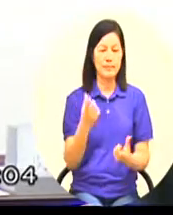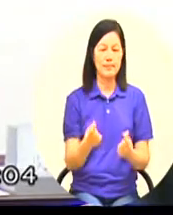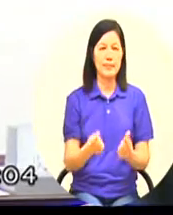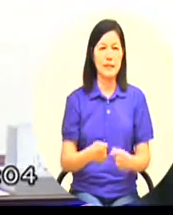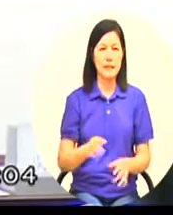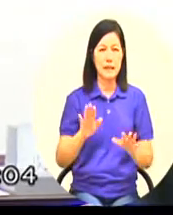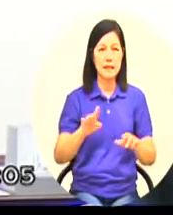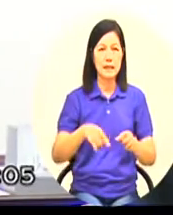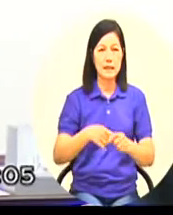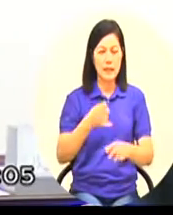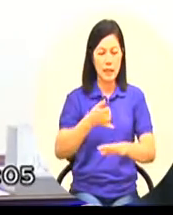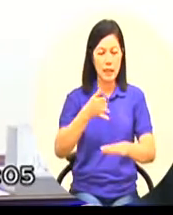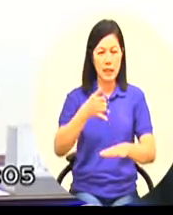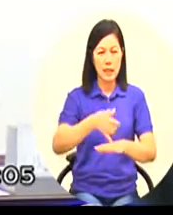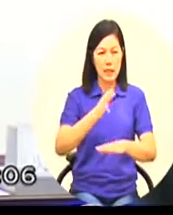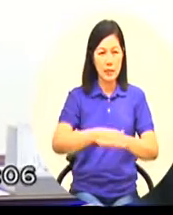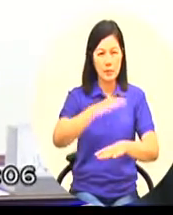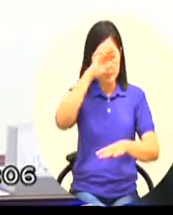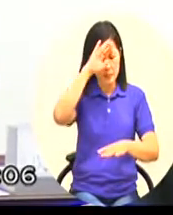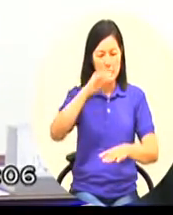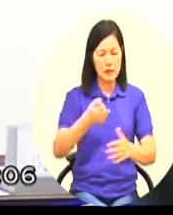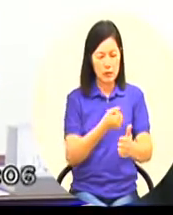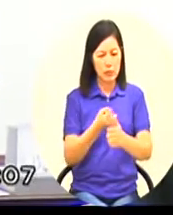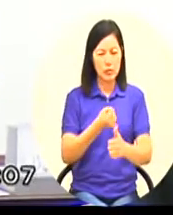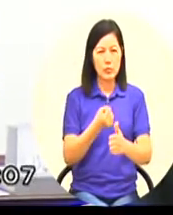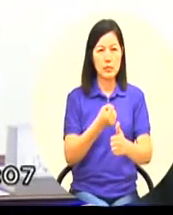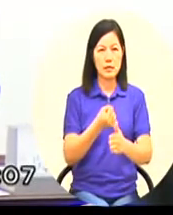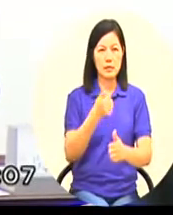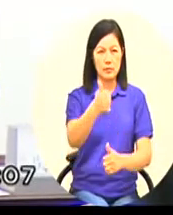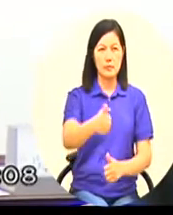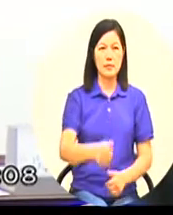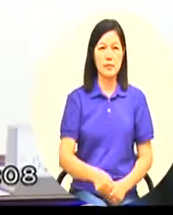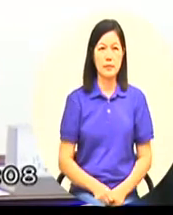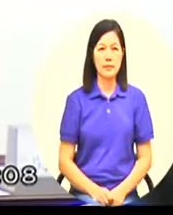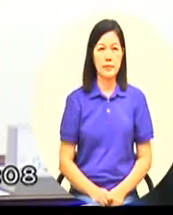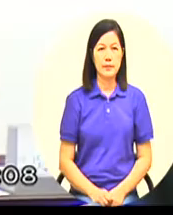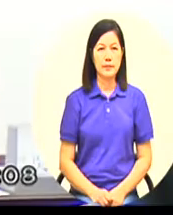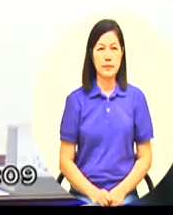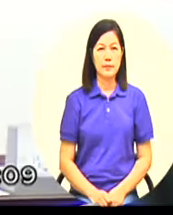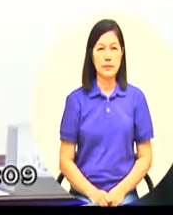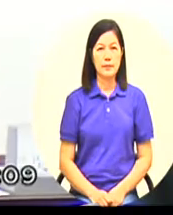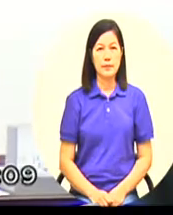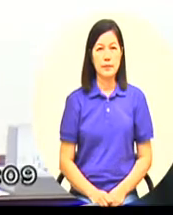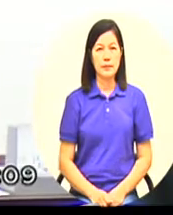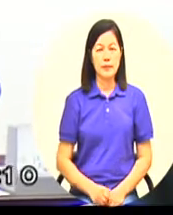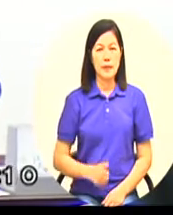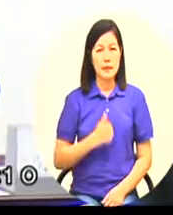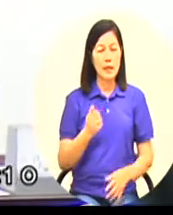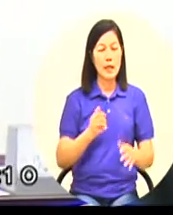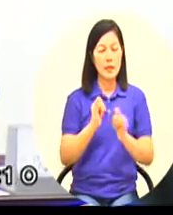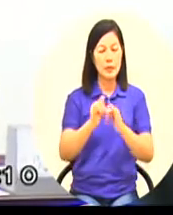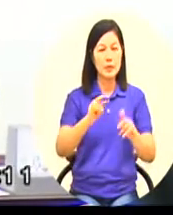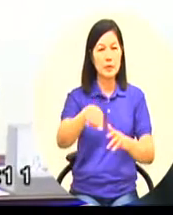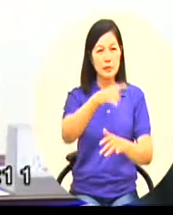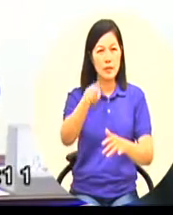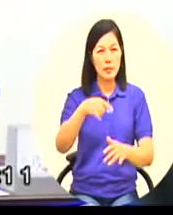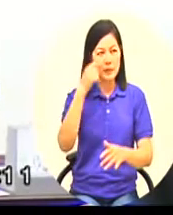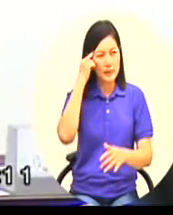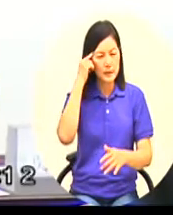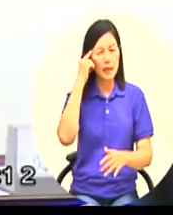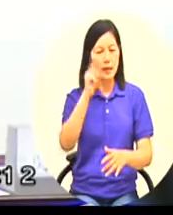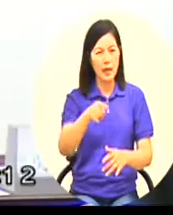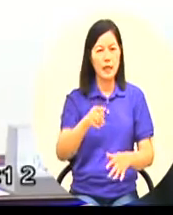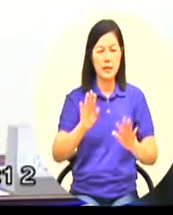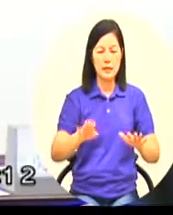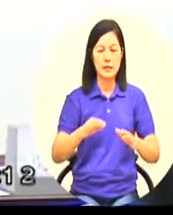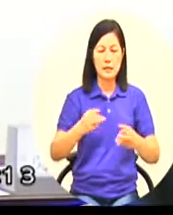热，今年的登革热控制的非常好，控制的非常好。其实民间的反应也都觉得今年我们的成效